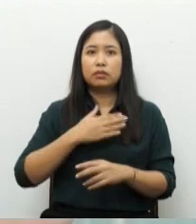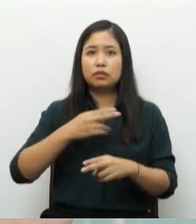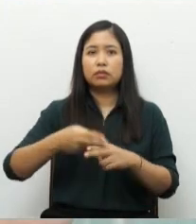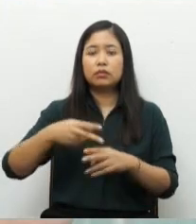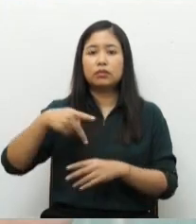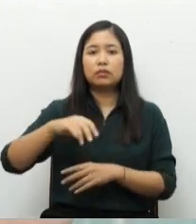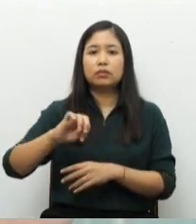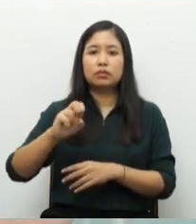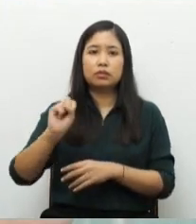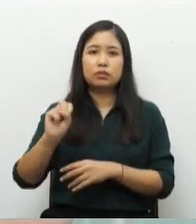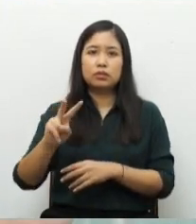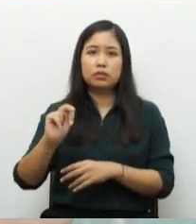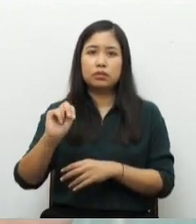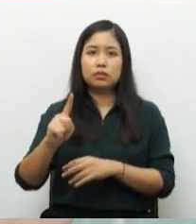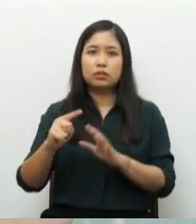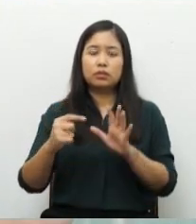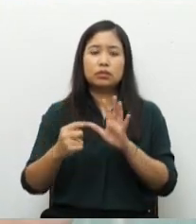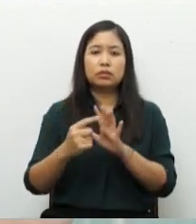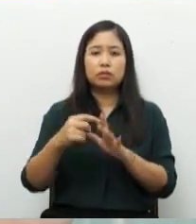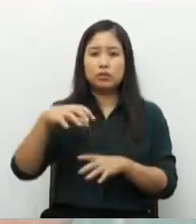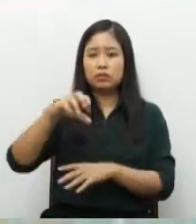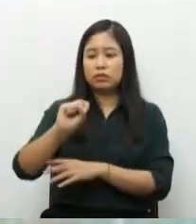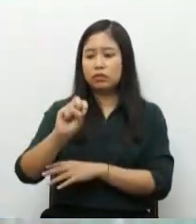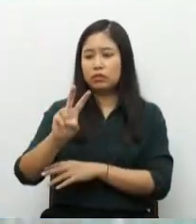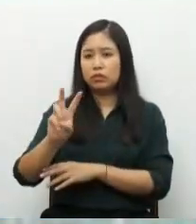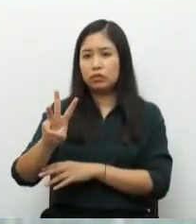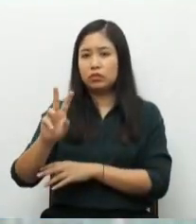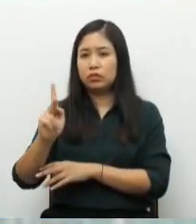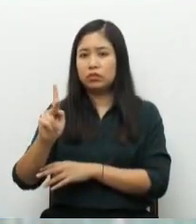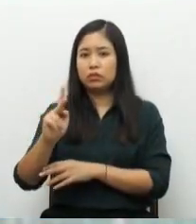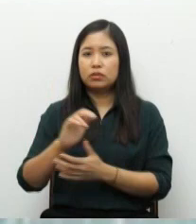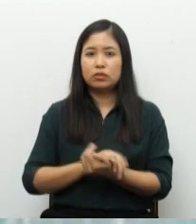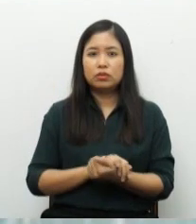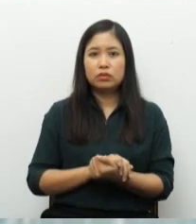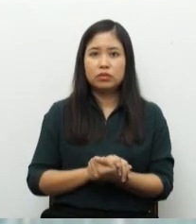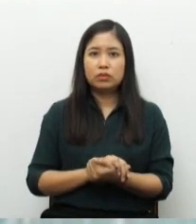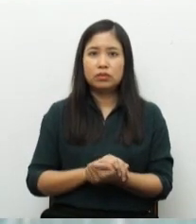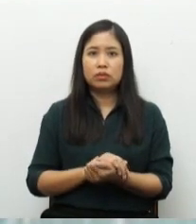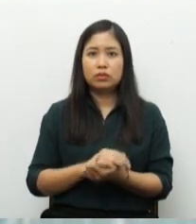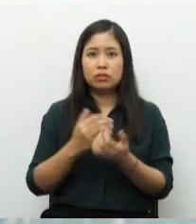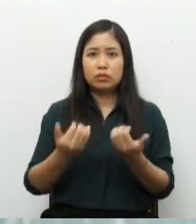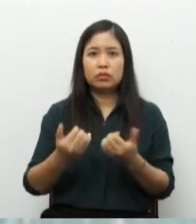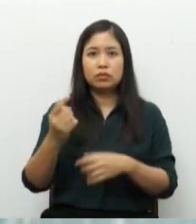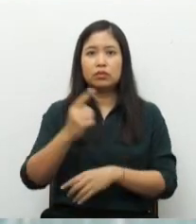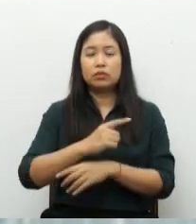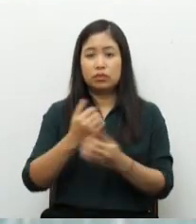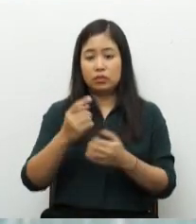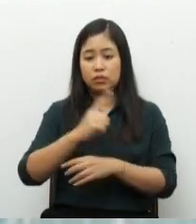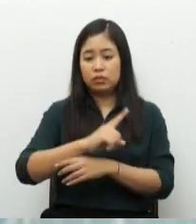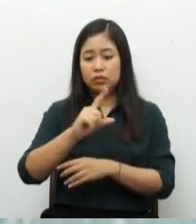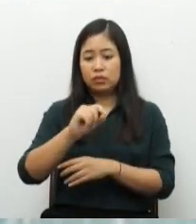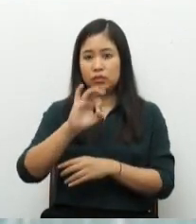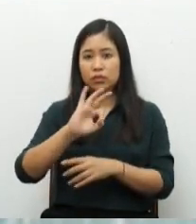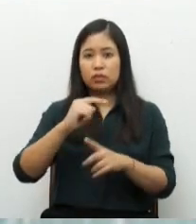ทัพสถาบันภาษาไทยสำนักวิชาการและมาตรฐานการศึกษาครับ ช่วงนี้ก็ใกล้จะถึงวันที่29กรกฎาคมแล้วนะคะซึ่งในวัน